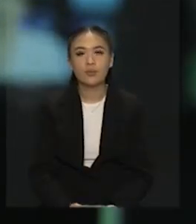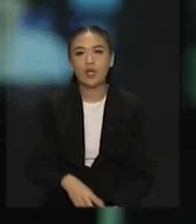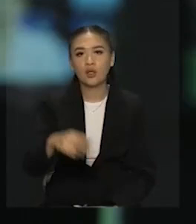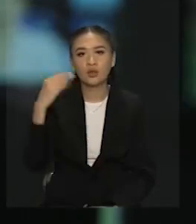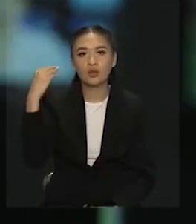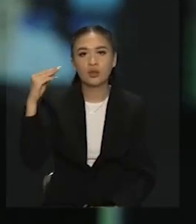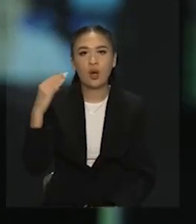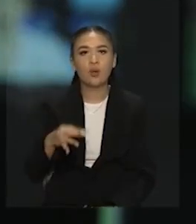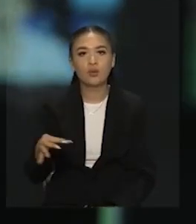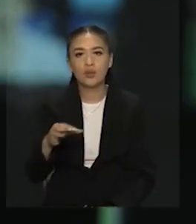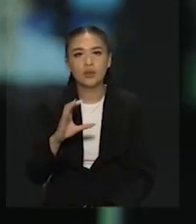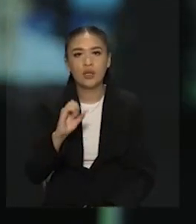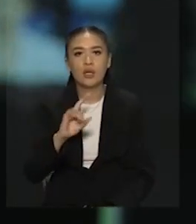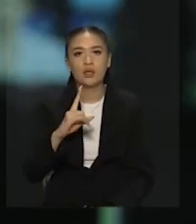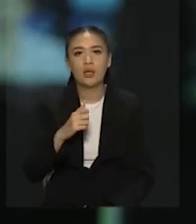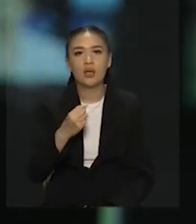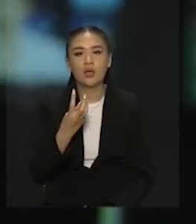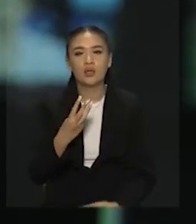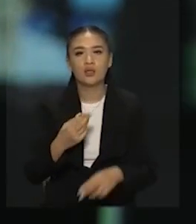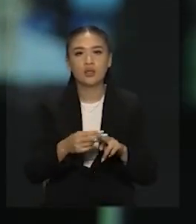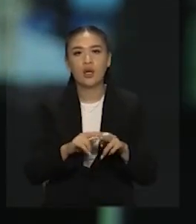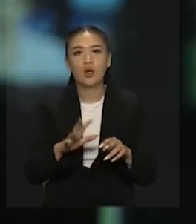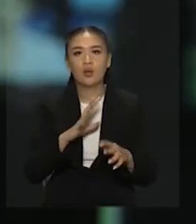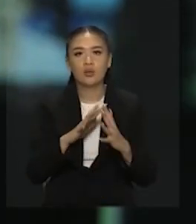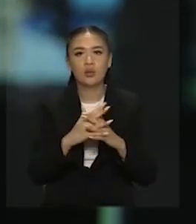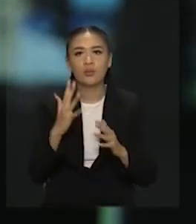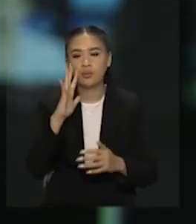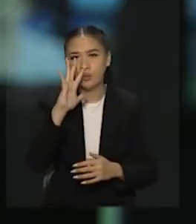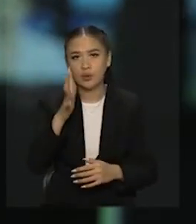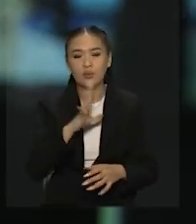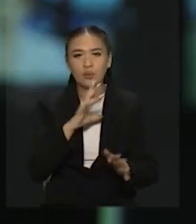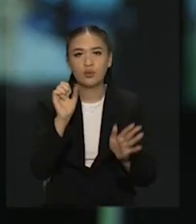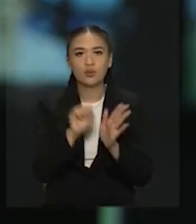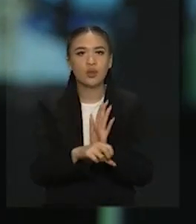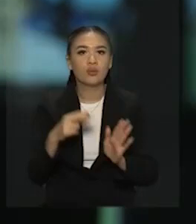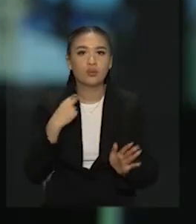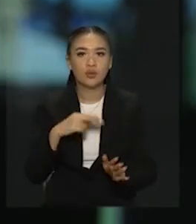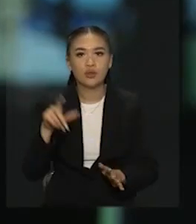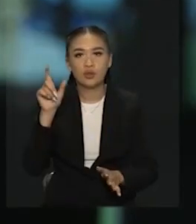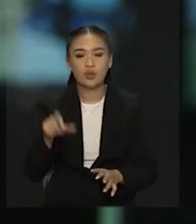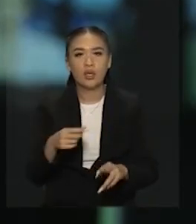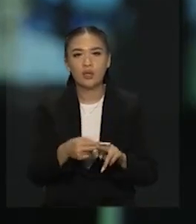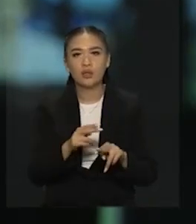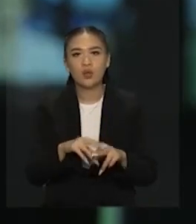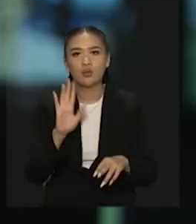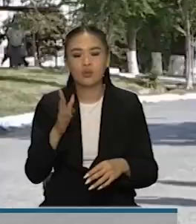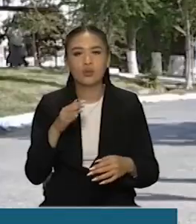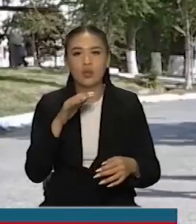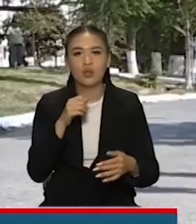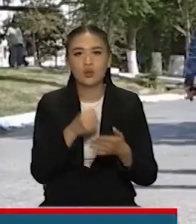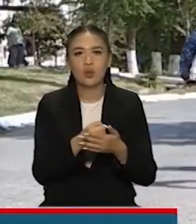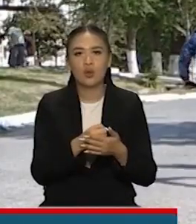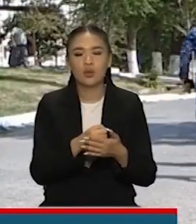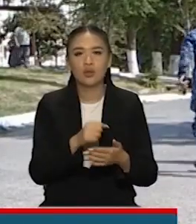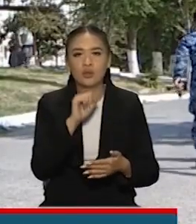Түркістан облысы Сарыағаш ауданында 5 жасар қызды айуандықпен өлтірген қылмыскер енді өмір бойы абақтыда отырады. Әрі қаныпезерге